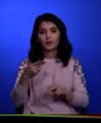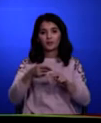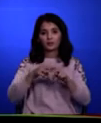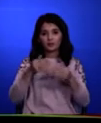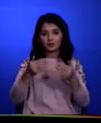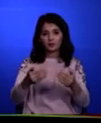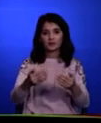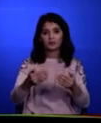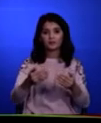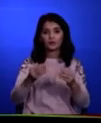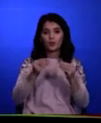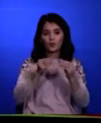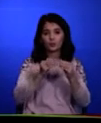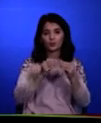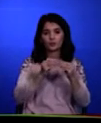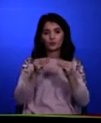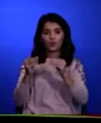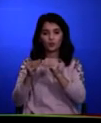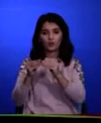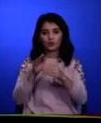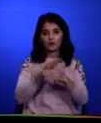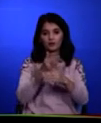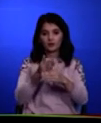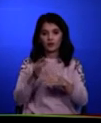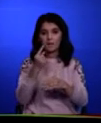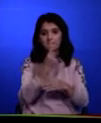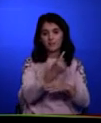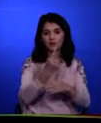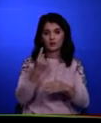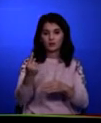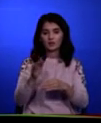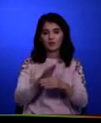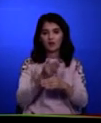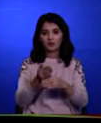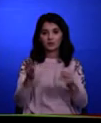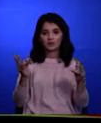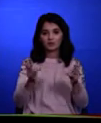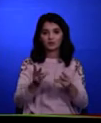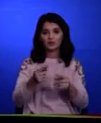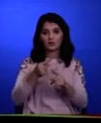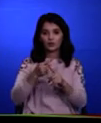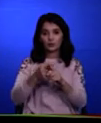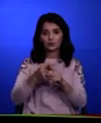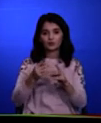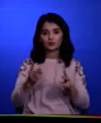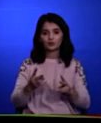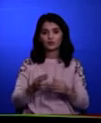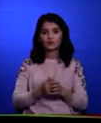biz o'nliklarni o'nliklarga, birliklarni birliklarga qo'shib